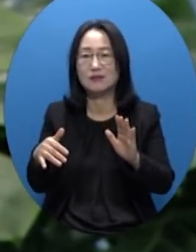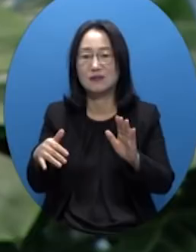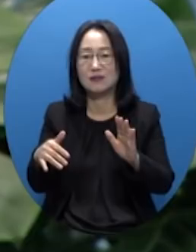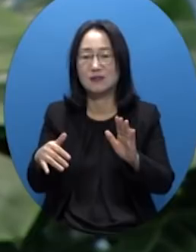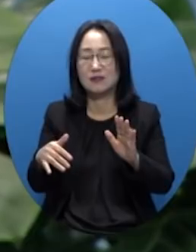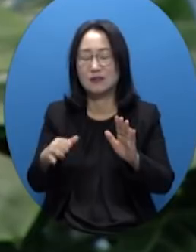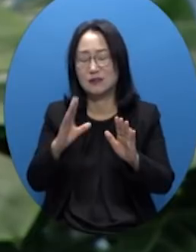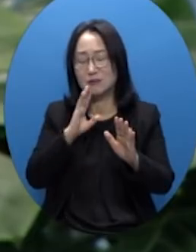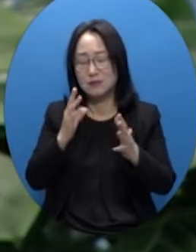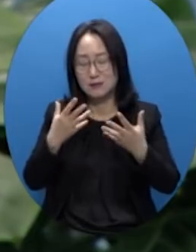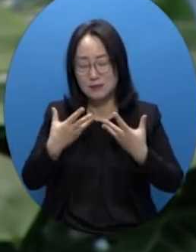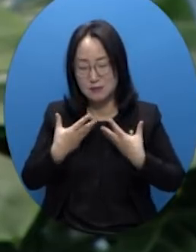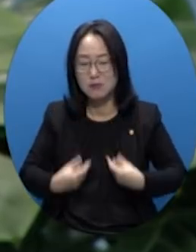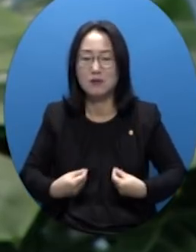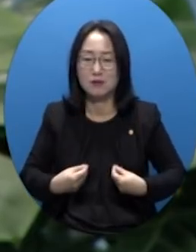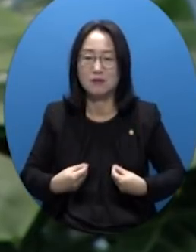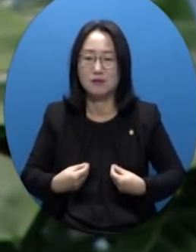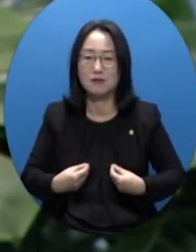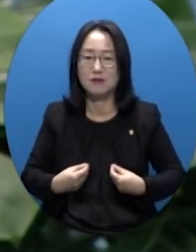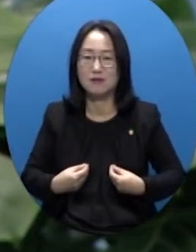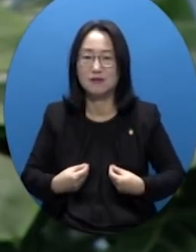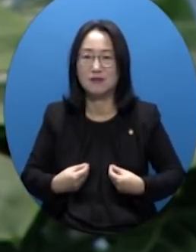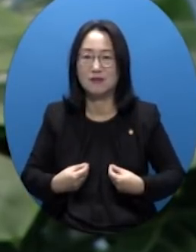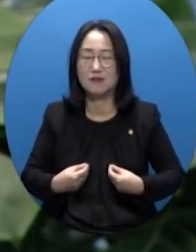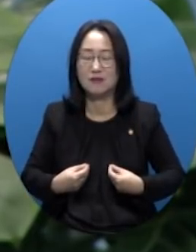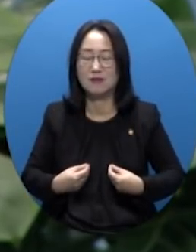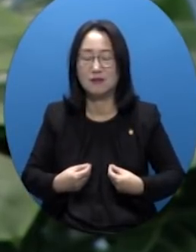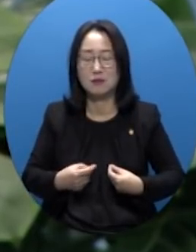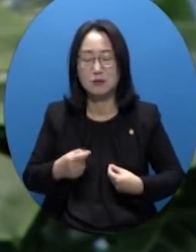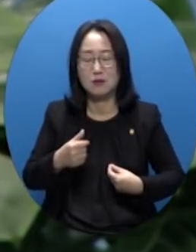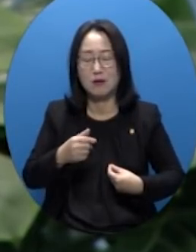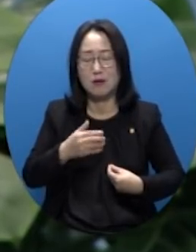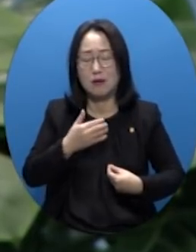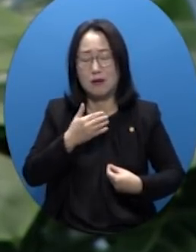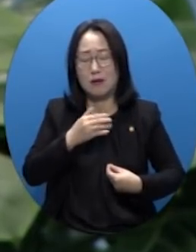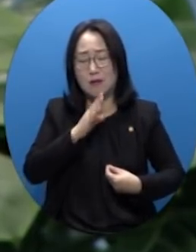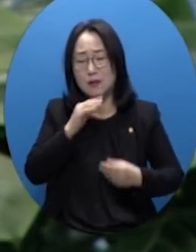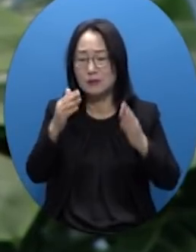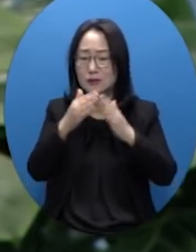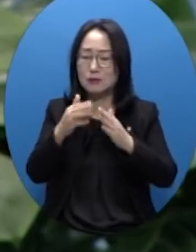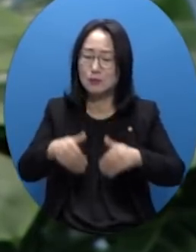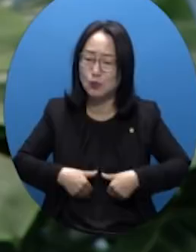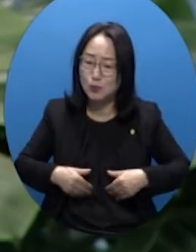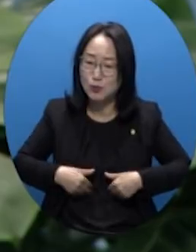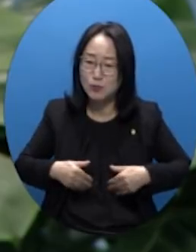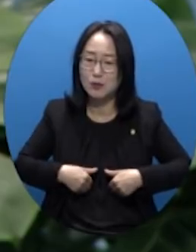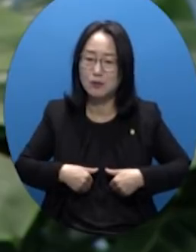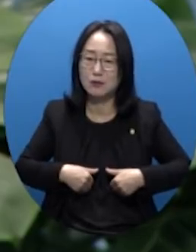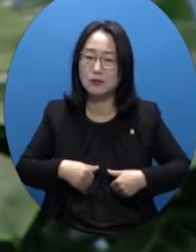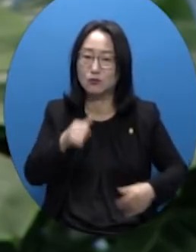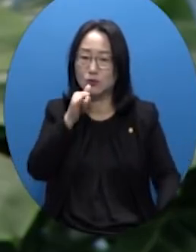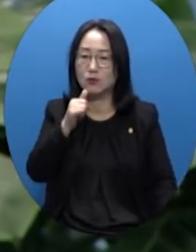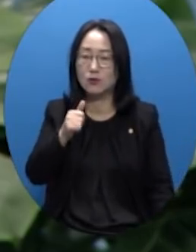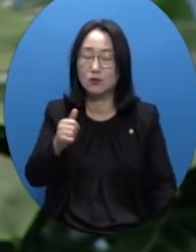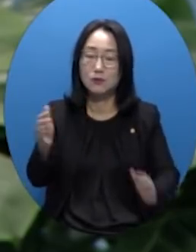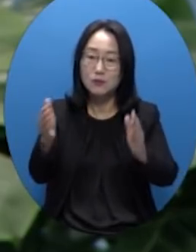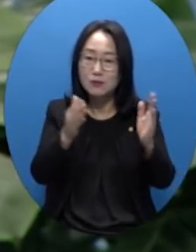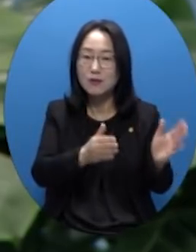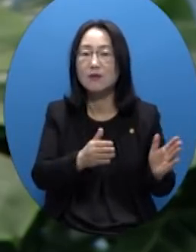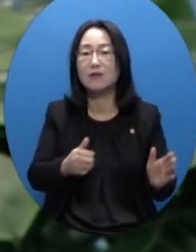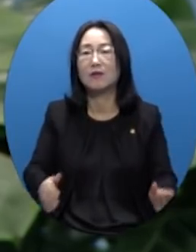절반 제 사회에서 하여 판 목마름이 있는 것입니다 그런데 반면에